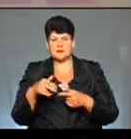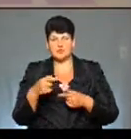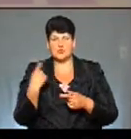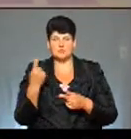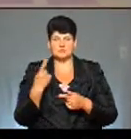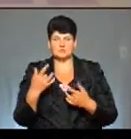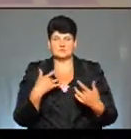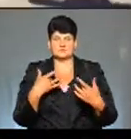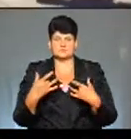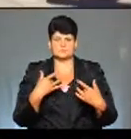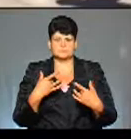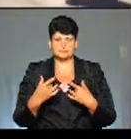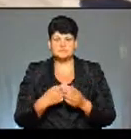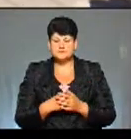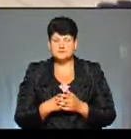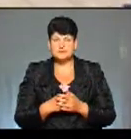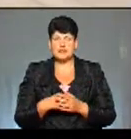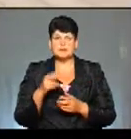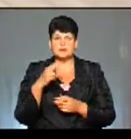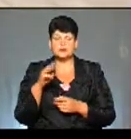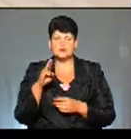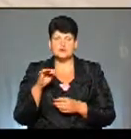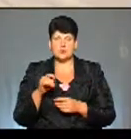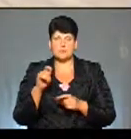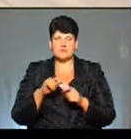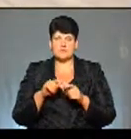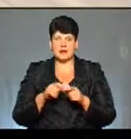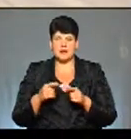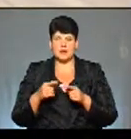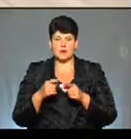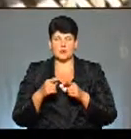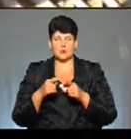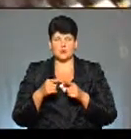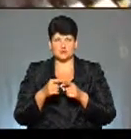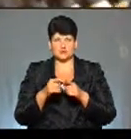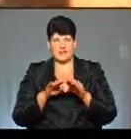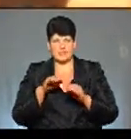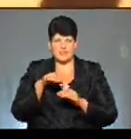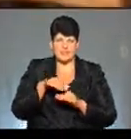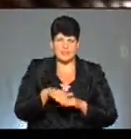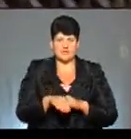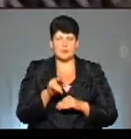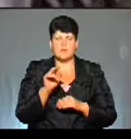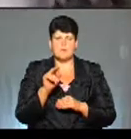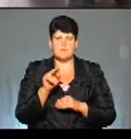академічного драматичного театру. Дмитро Щебетюк перевіряє кут нахилу пандусу.